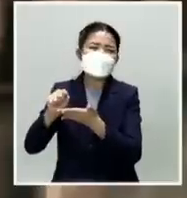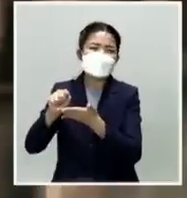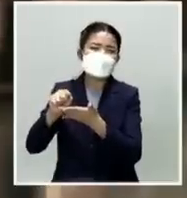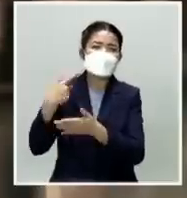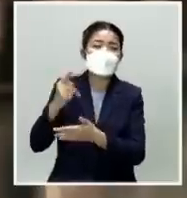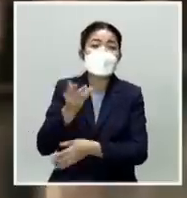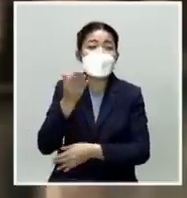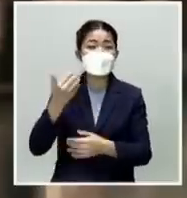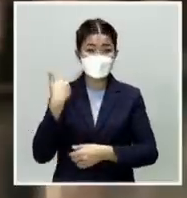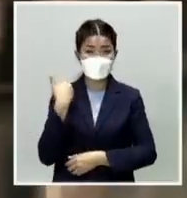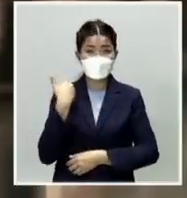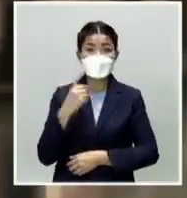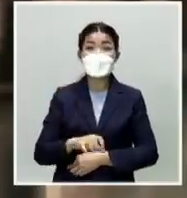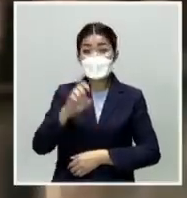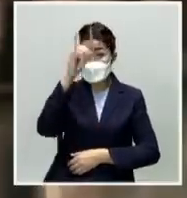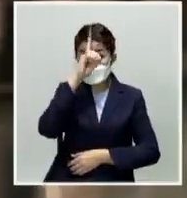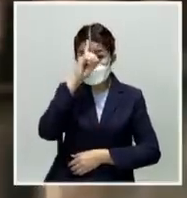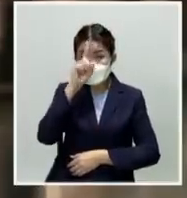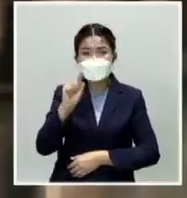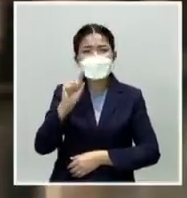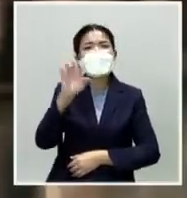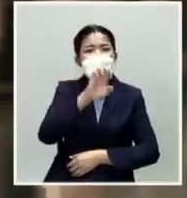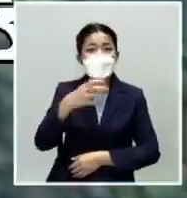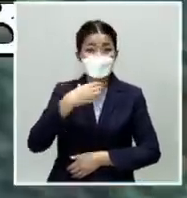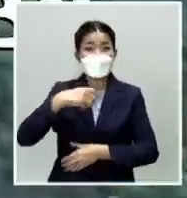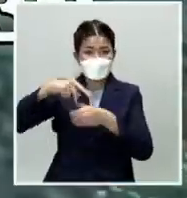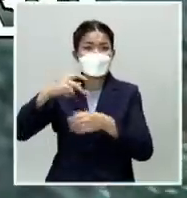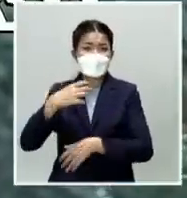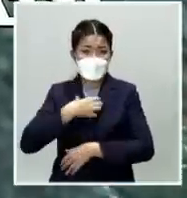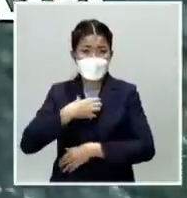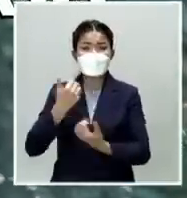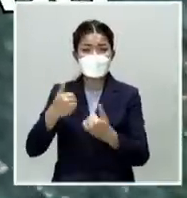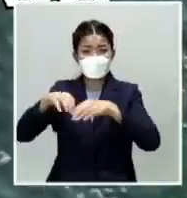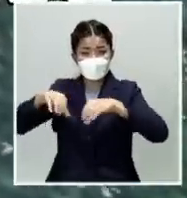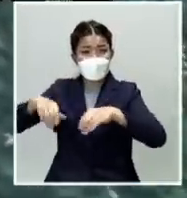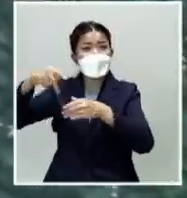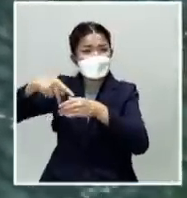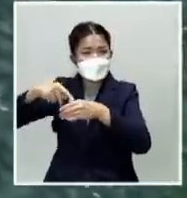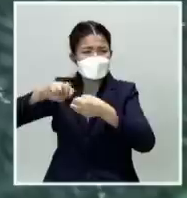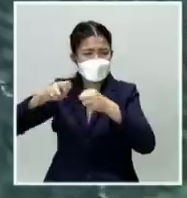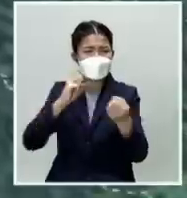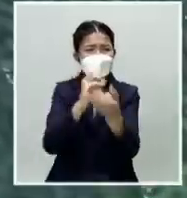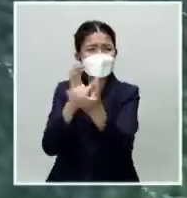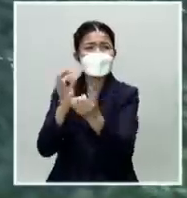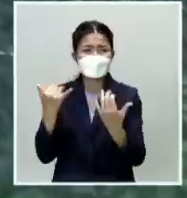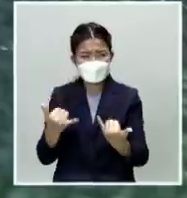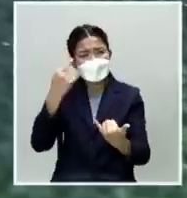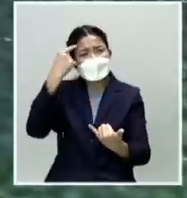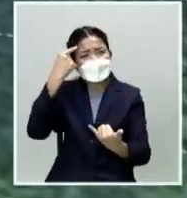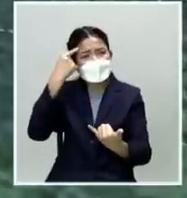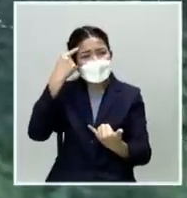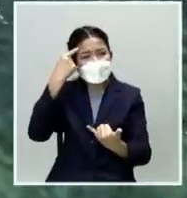นีและยุโรปต้องการก๊าซจากรัสเซียมากเหลือเกินนะคะท่อส่งก๊าซที่กำลังสร้างความขัดแย้งนี้จึงถูกมองว่าเป็นไป